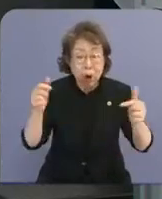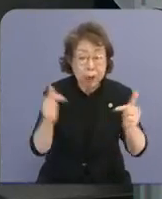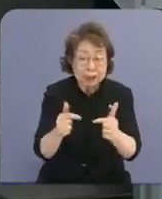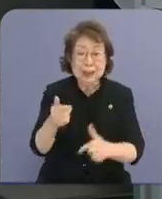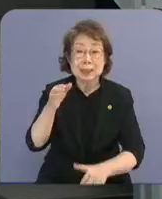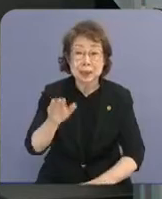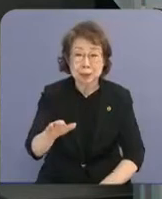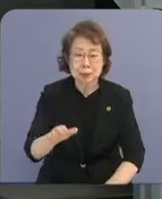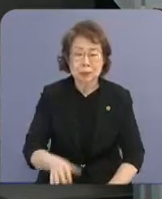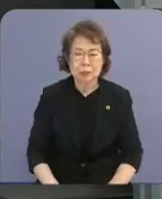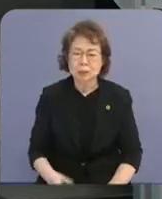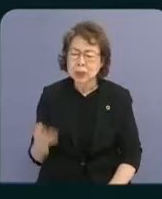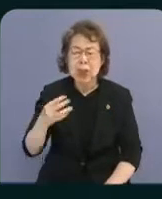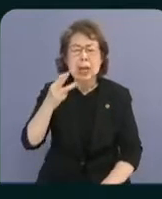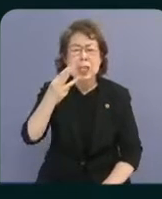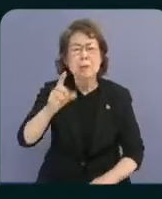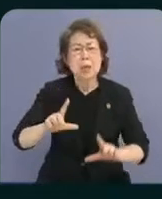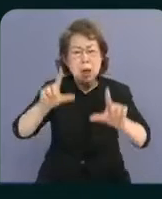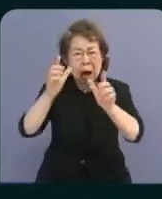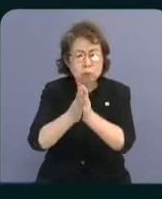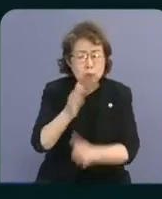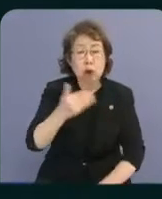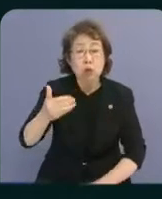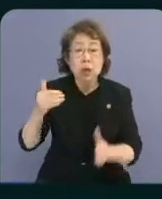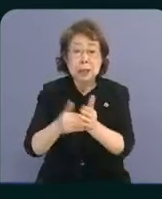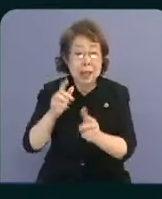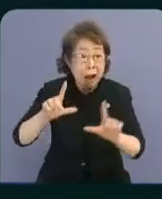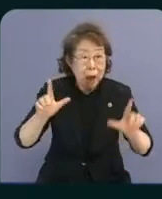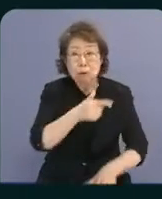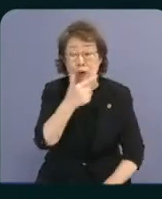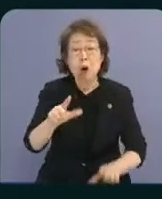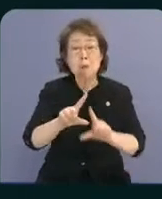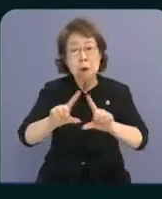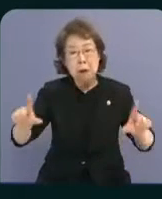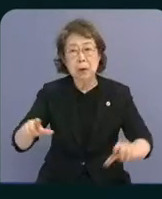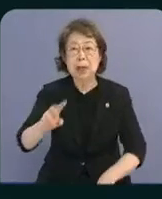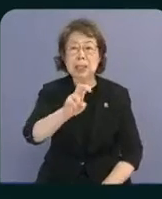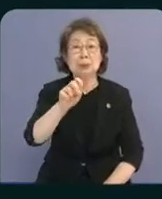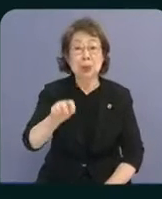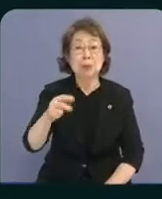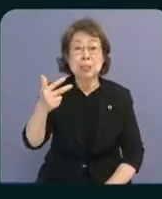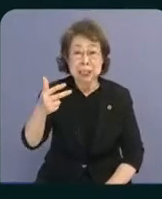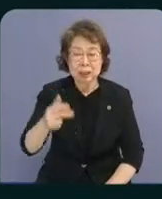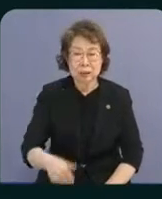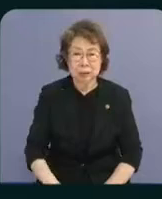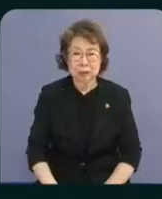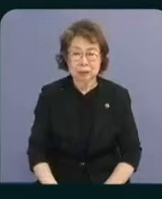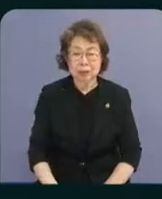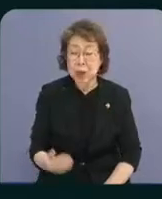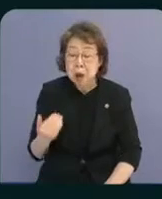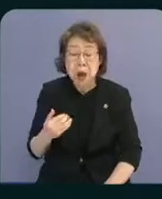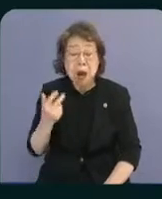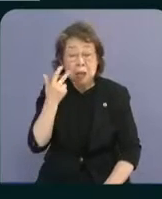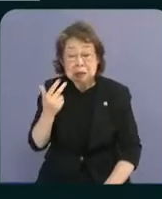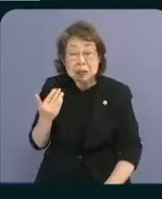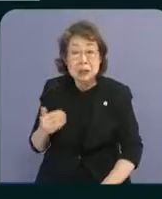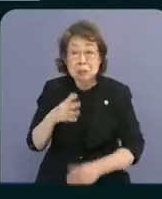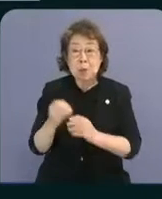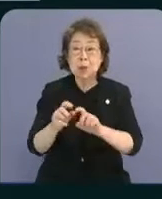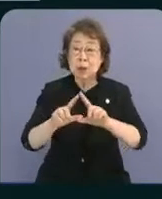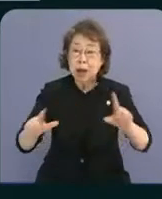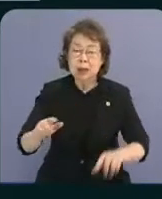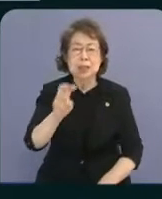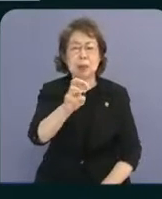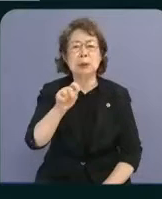쎕니다 지난 3일부터 9일까지 하루 평균 20.7 명의 확증 됐는데 앞선 한주간 하루 평균